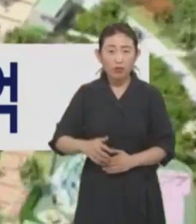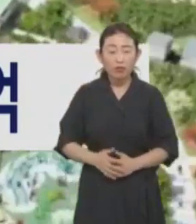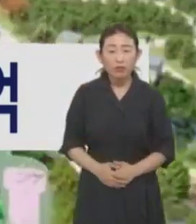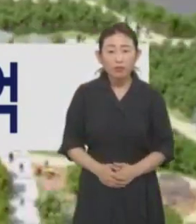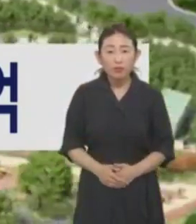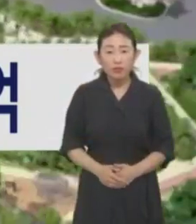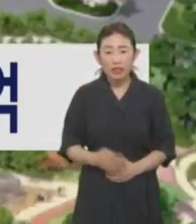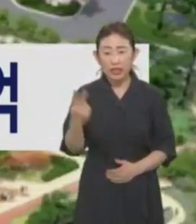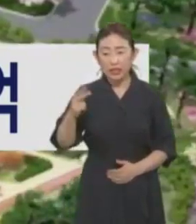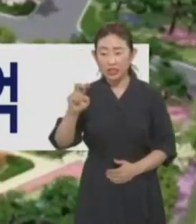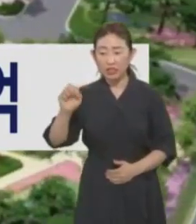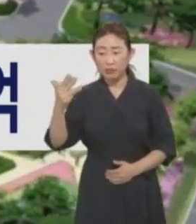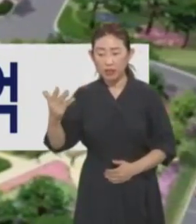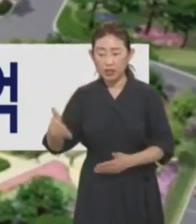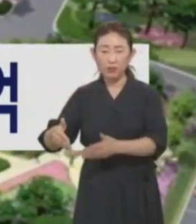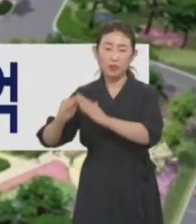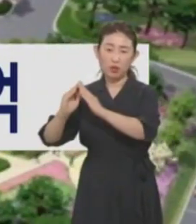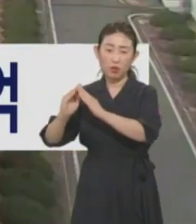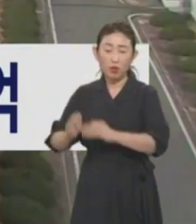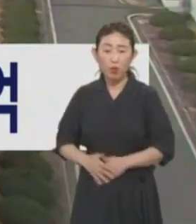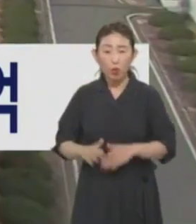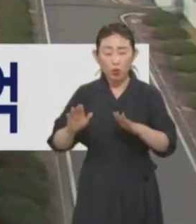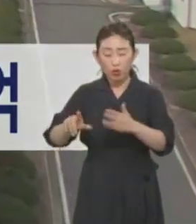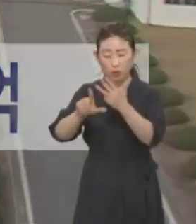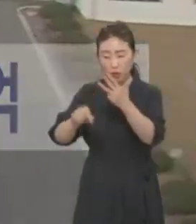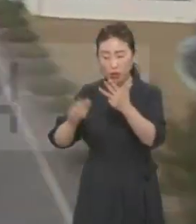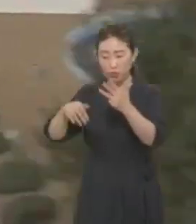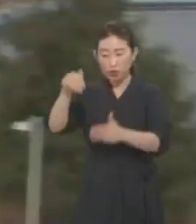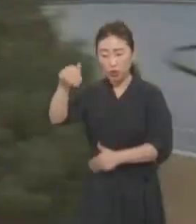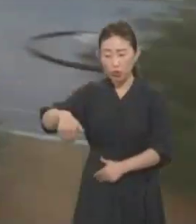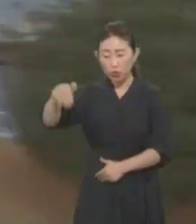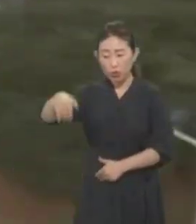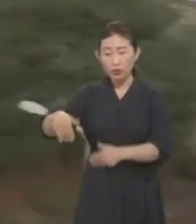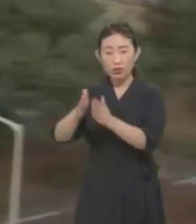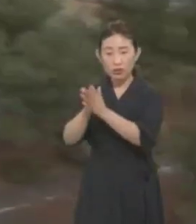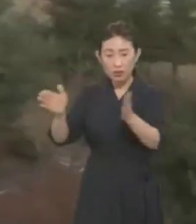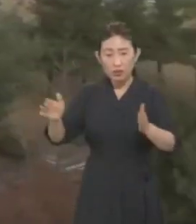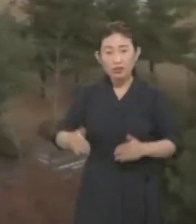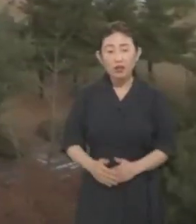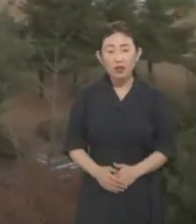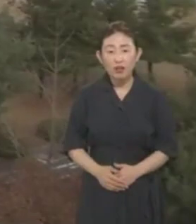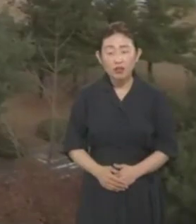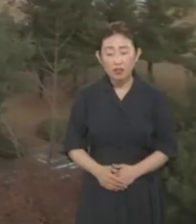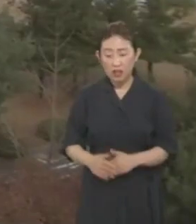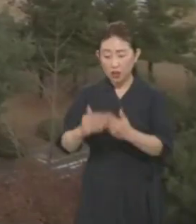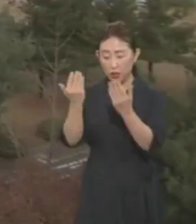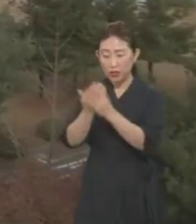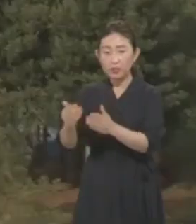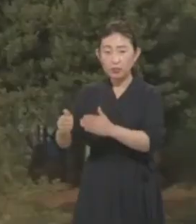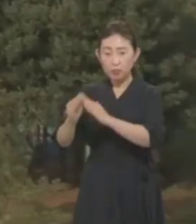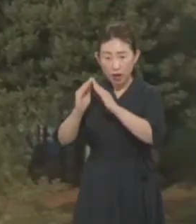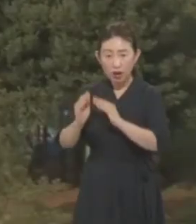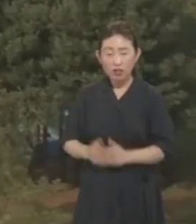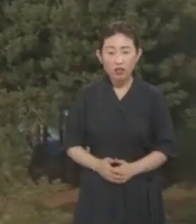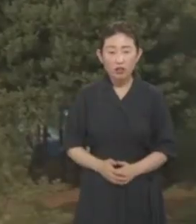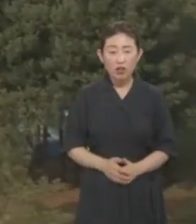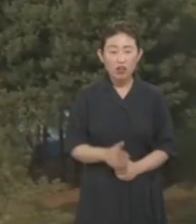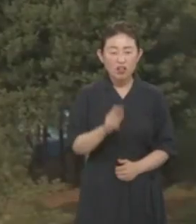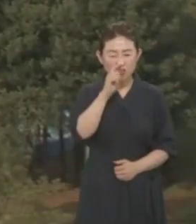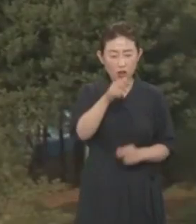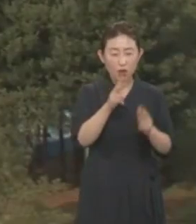시는 2028년 준공을 목표로 오는 8월 공사에 착수할 계획으로 사업이 완료되면 기존